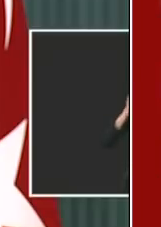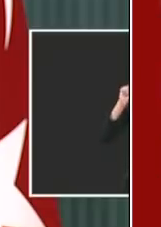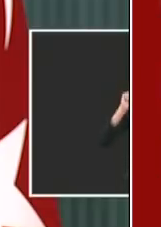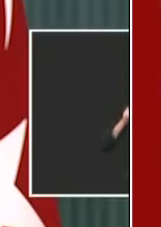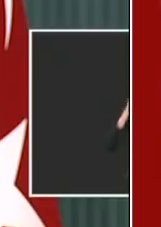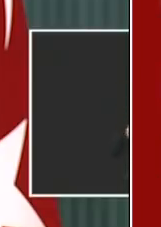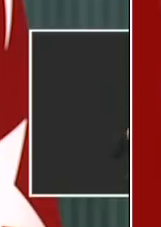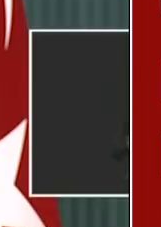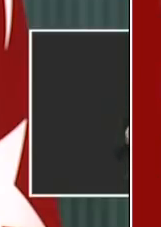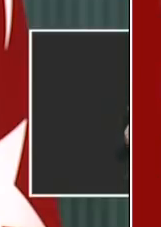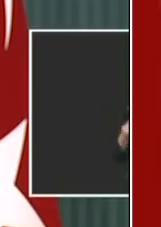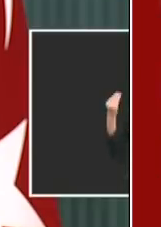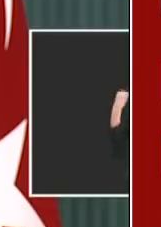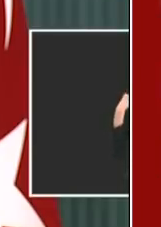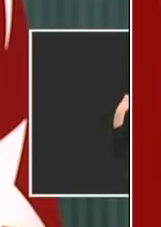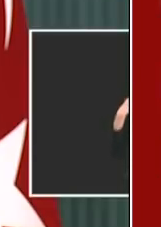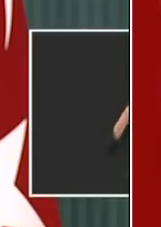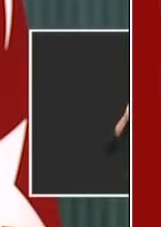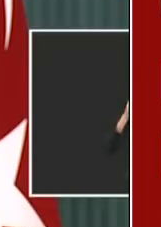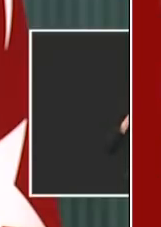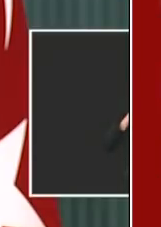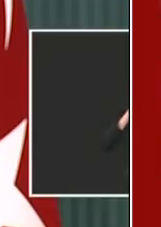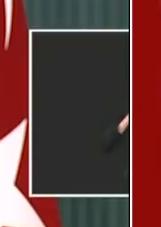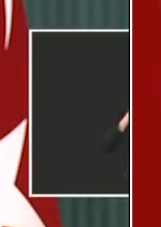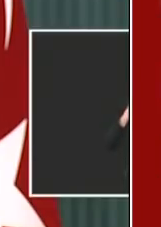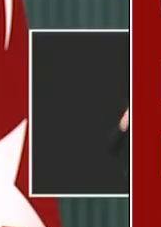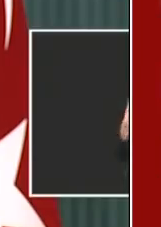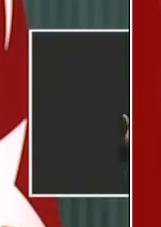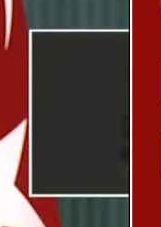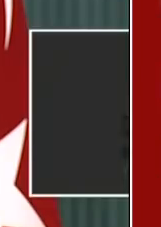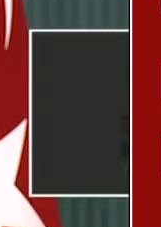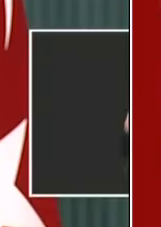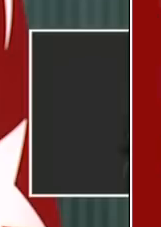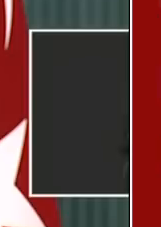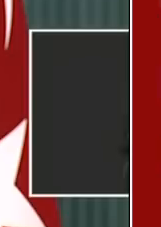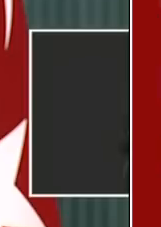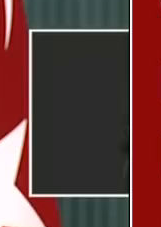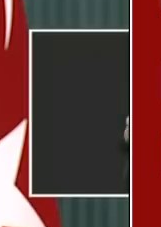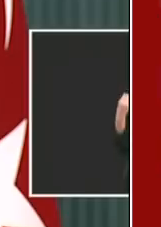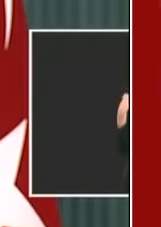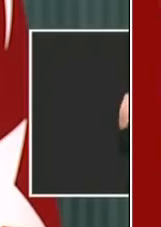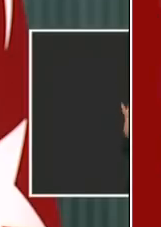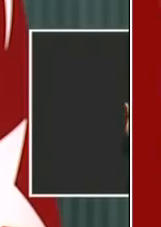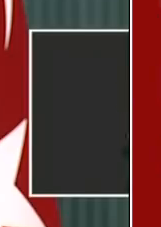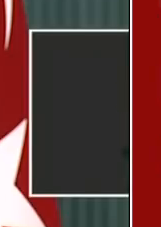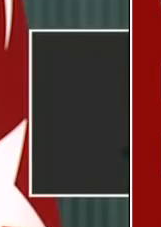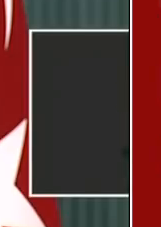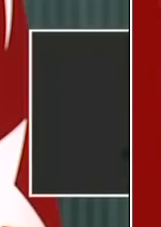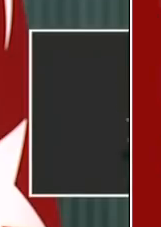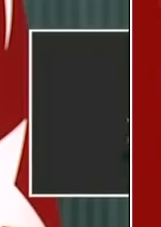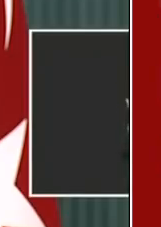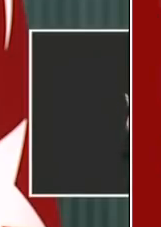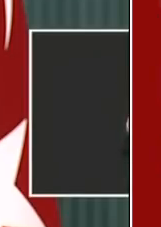tarihimizde yeni ve Şanlı bir sayfa açmanın eşiğindeyiz İnşallah